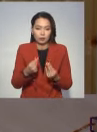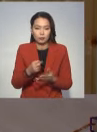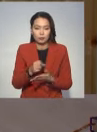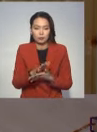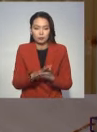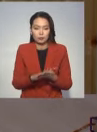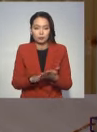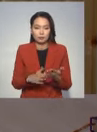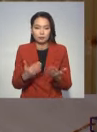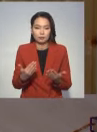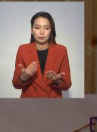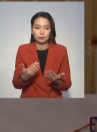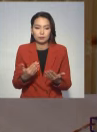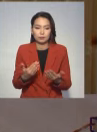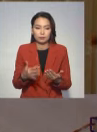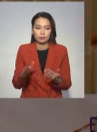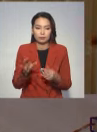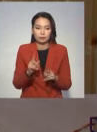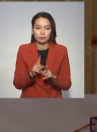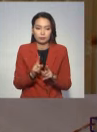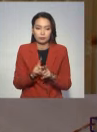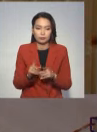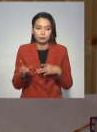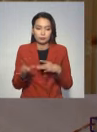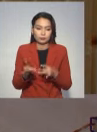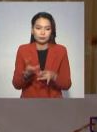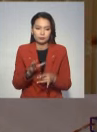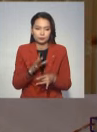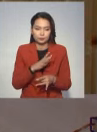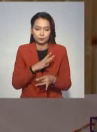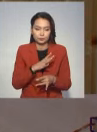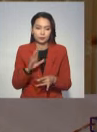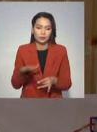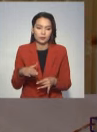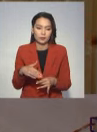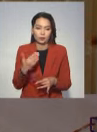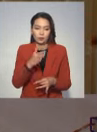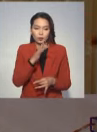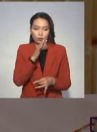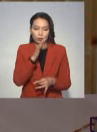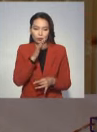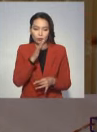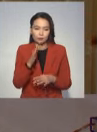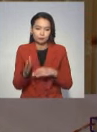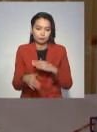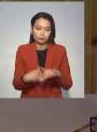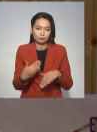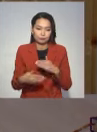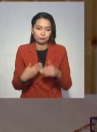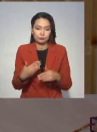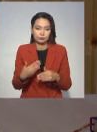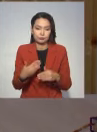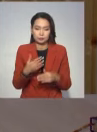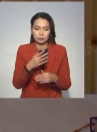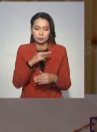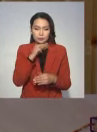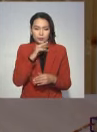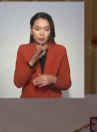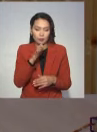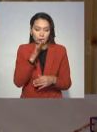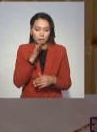бір мәселе болған кезде, ақша жетіспей қалған кезде, и ойға сразу сол уақыт, сол уақыт келіп есіме.